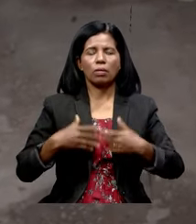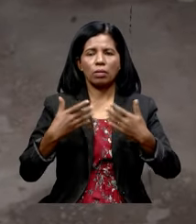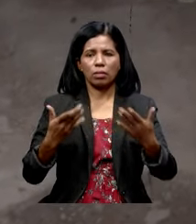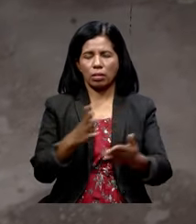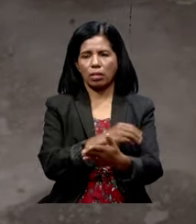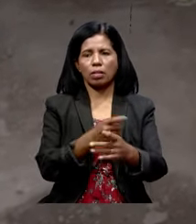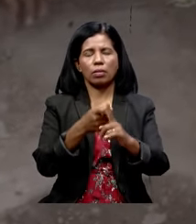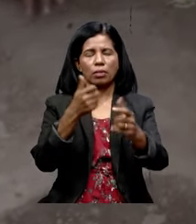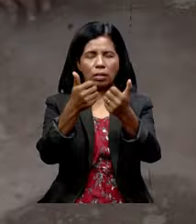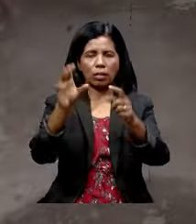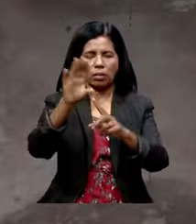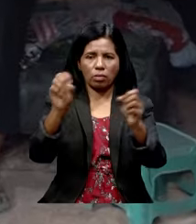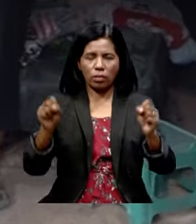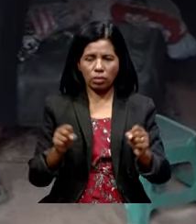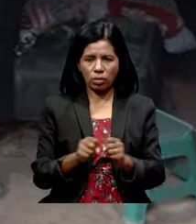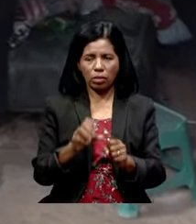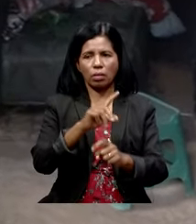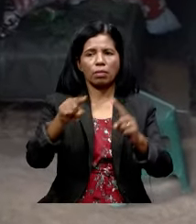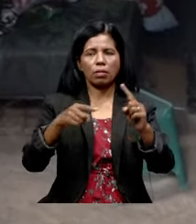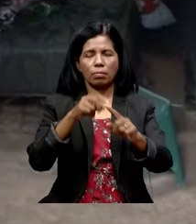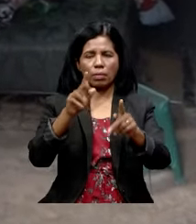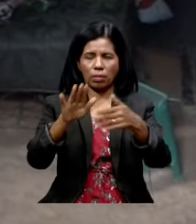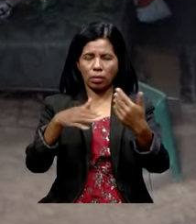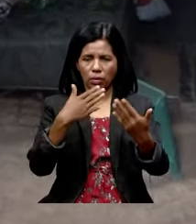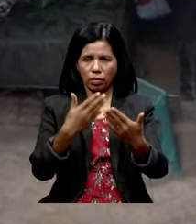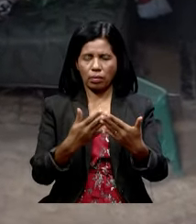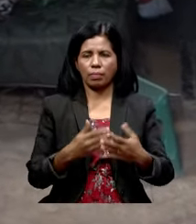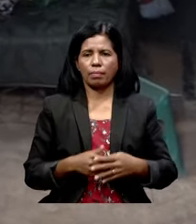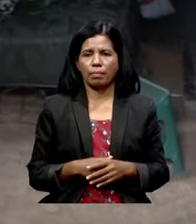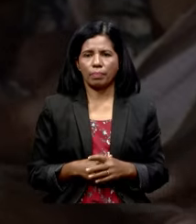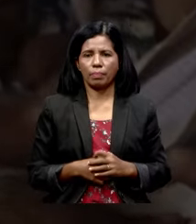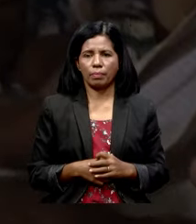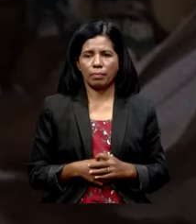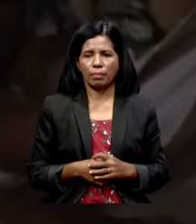intervensau husi autoridade ne rasi, bania populasau refere.